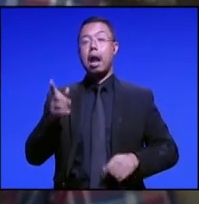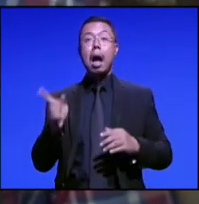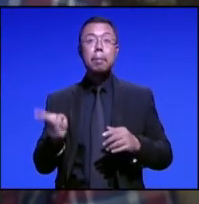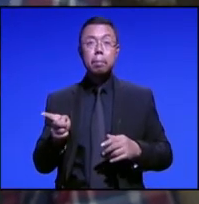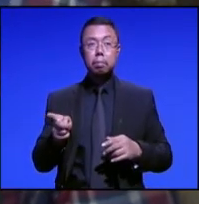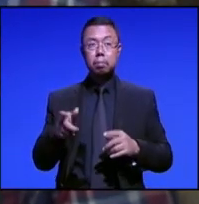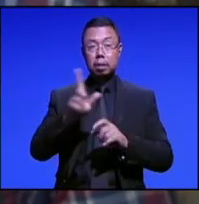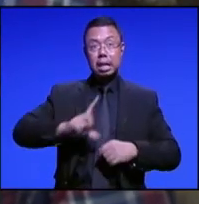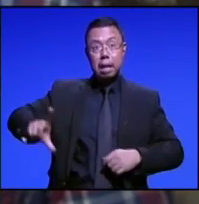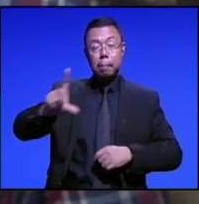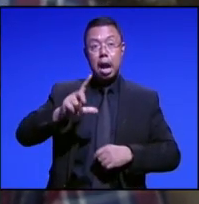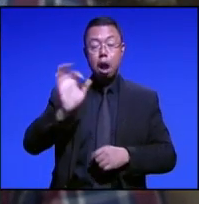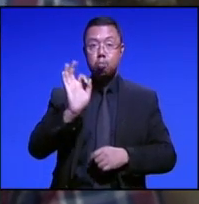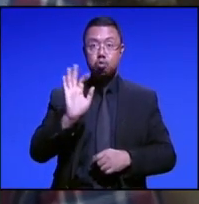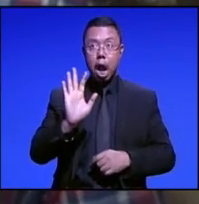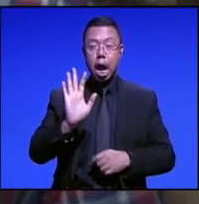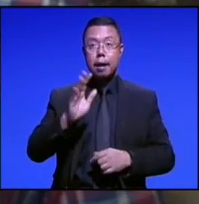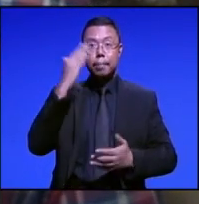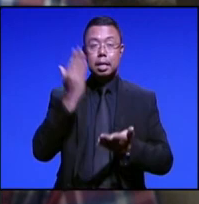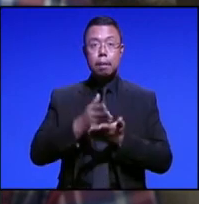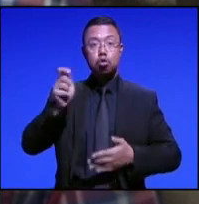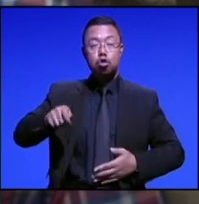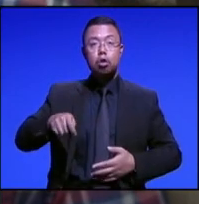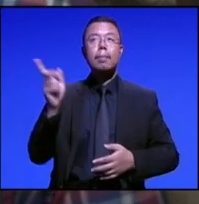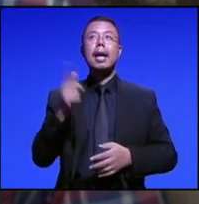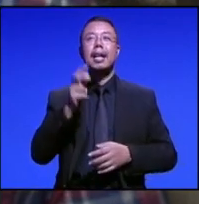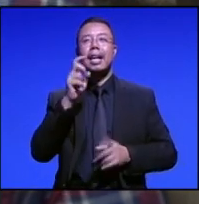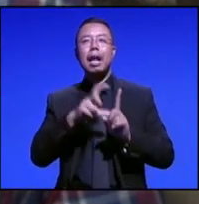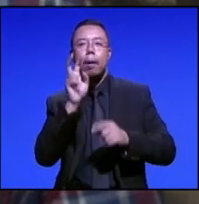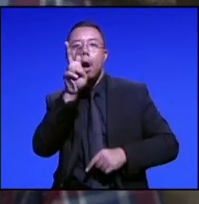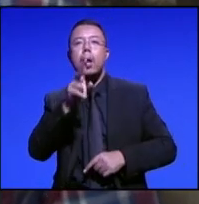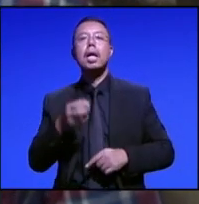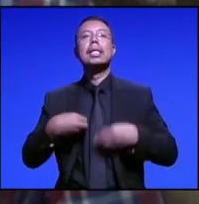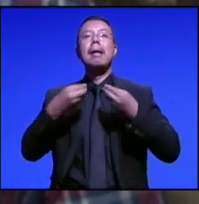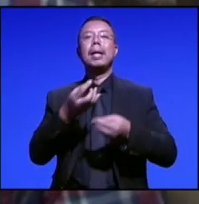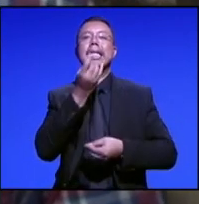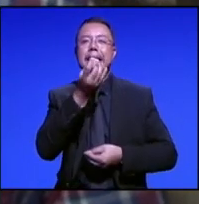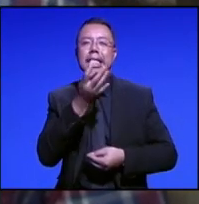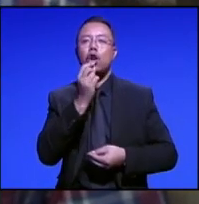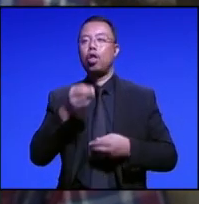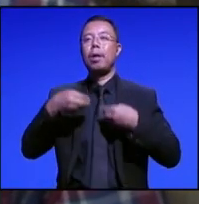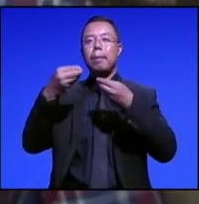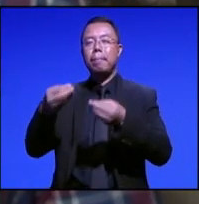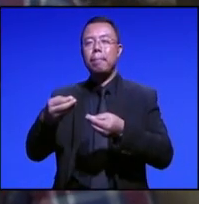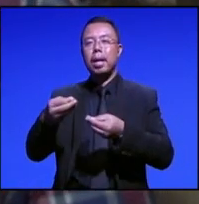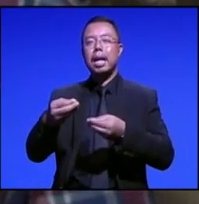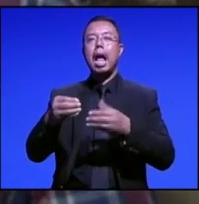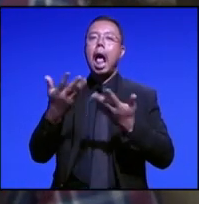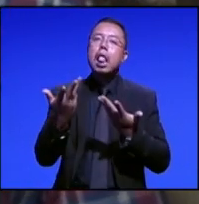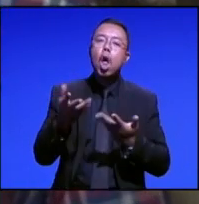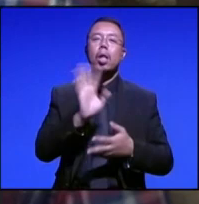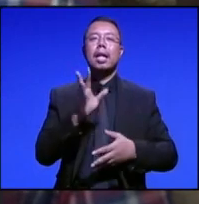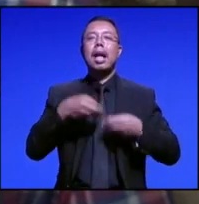mungkin lembaga yang bukan penegak hukum seperti Dewan Pengawas justru diberikan izin untuk memberikan atau tidak